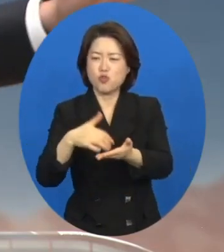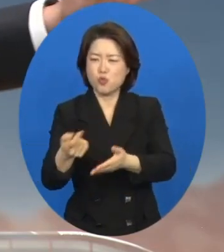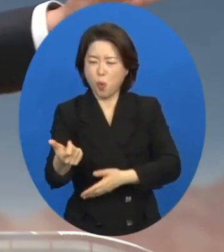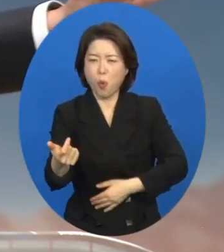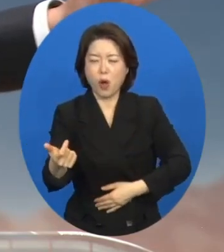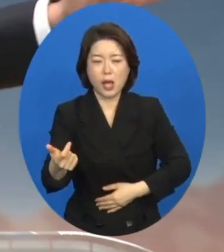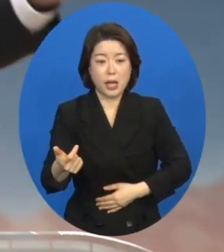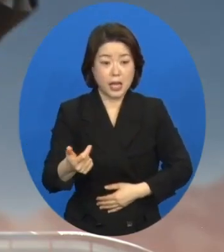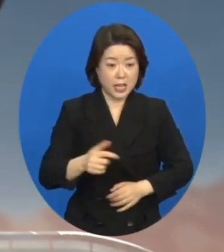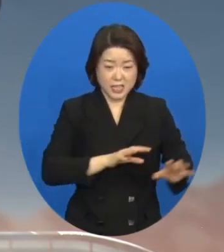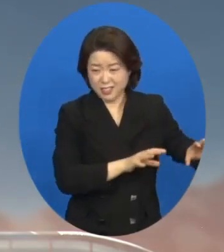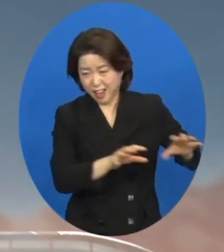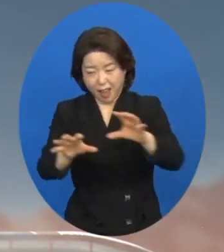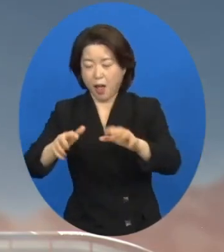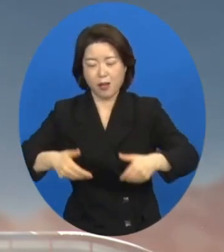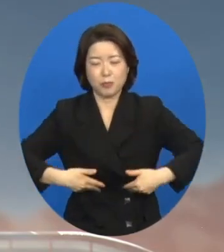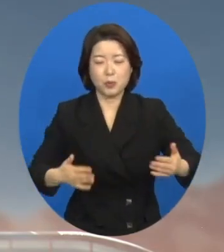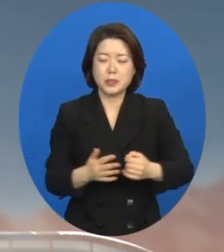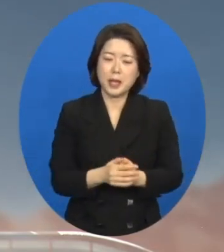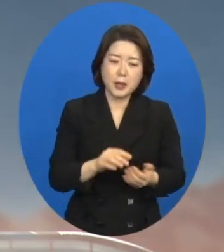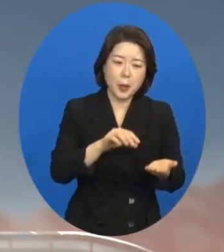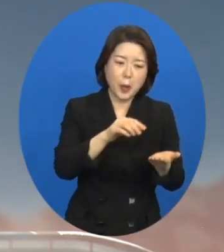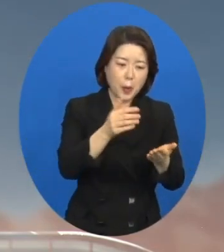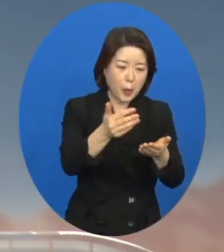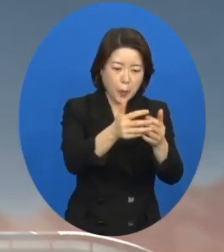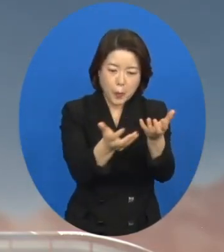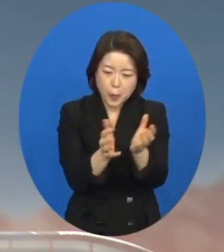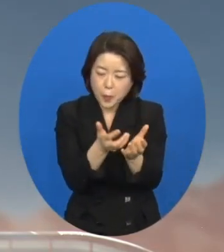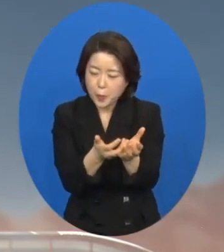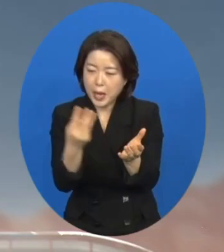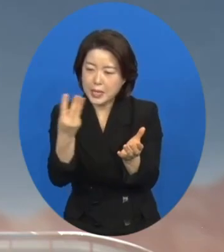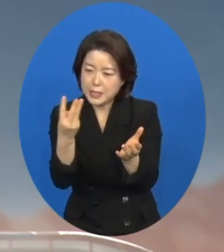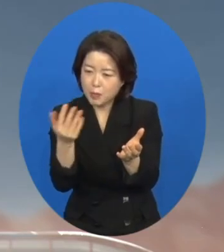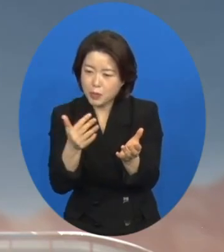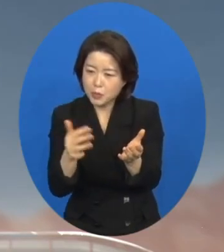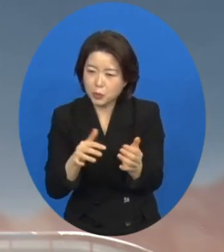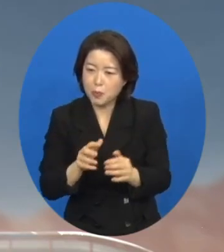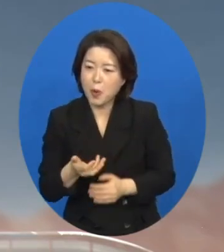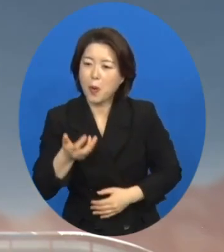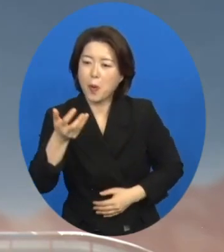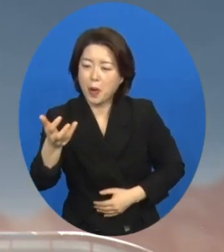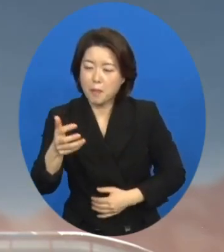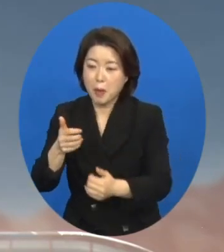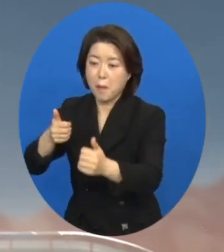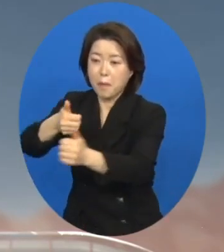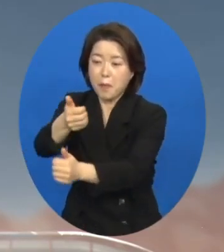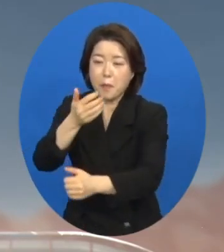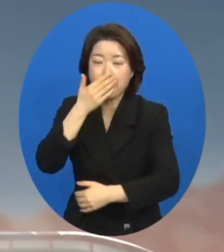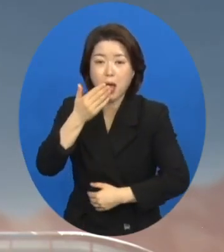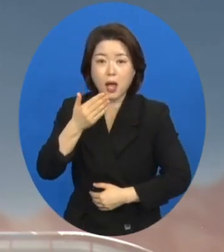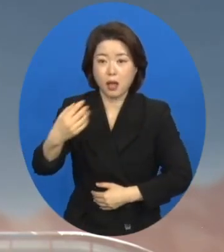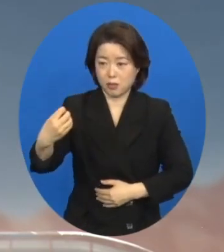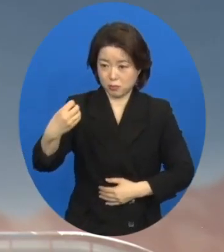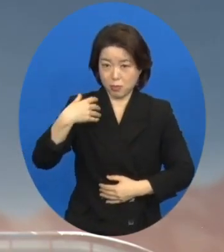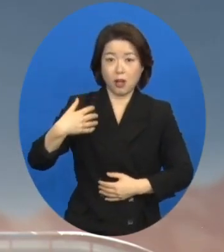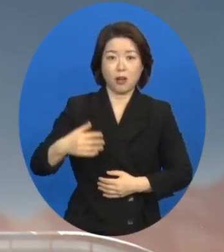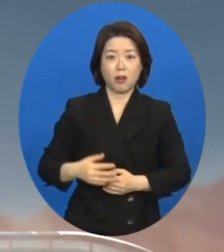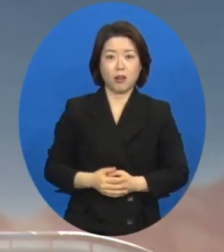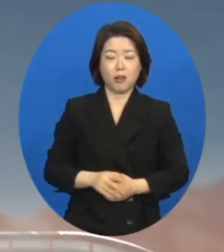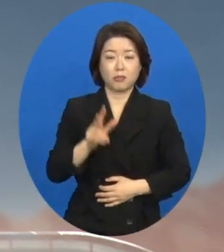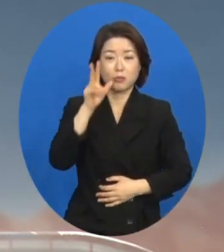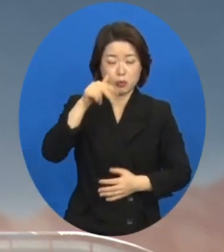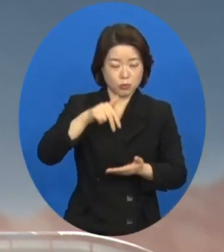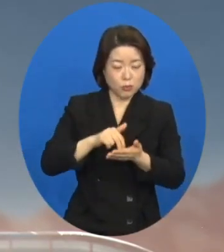다 보냅니까? 한 3천 명 정도만 보내면 우리가 아이성을 칠 수가 있겠습니다. 자, 그 보고를 들으면 여호수아 입장에서는 어떻게